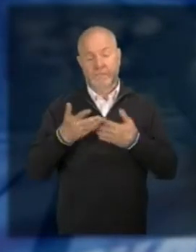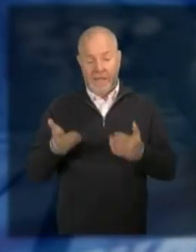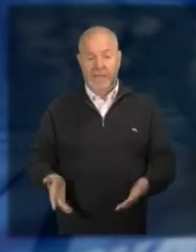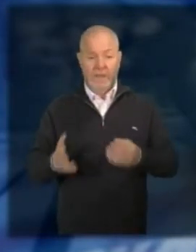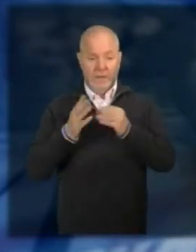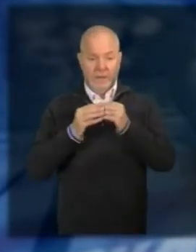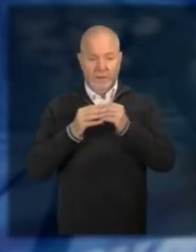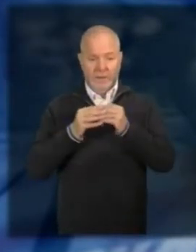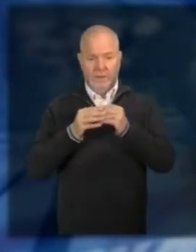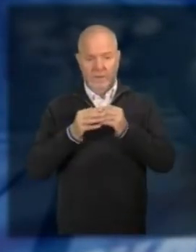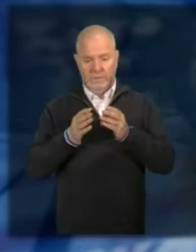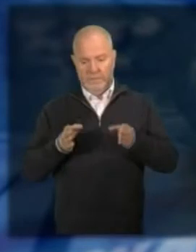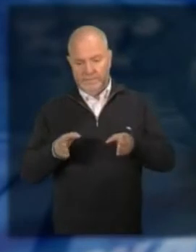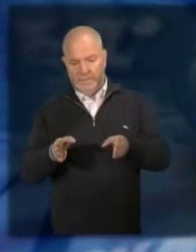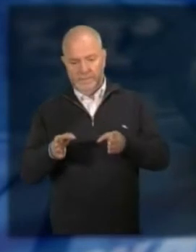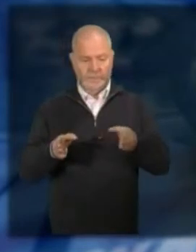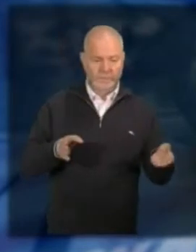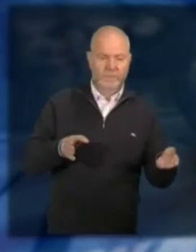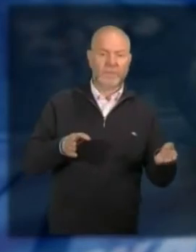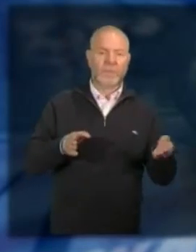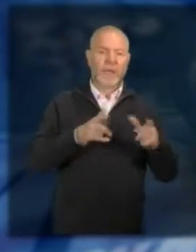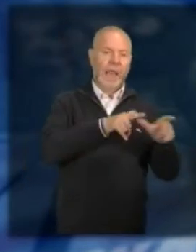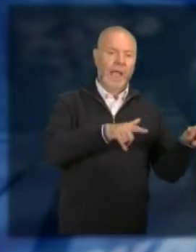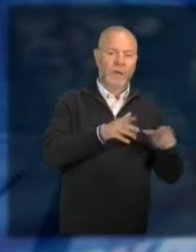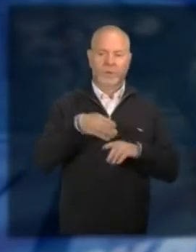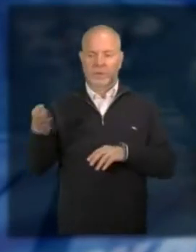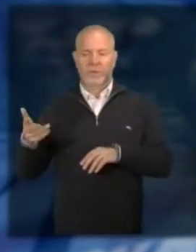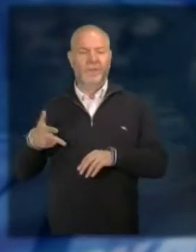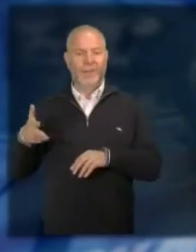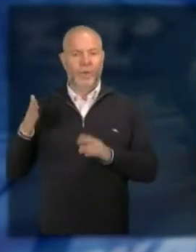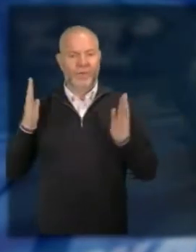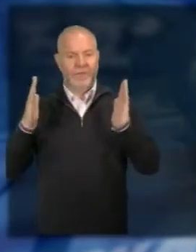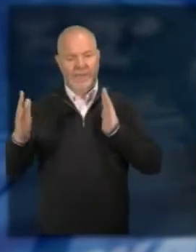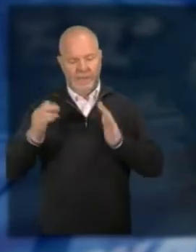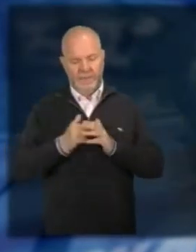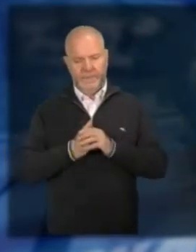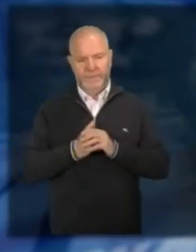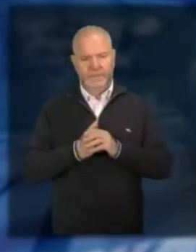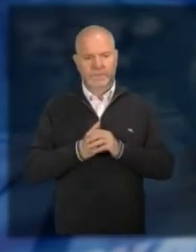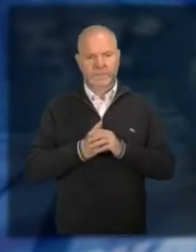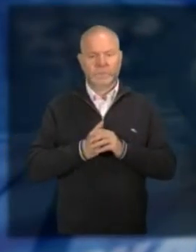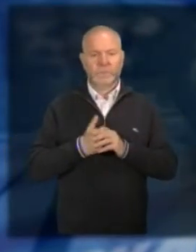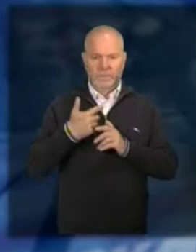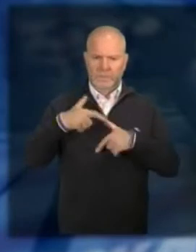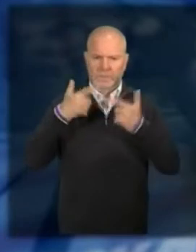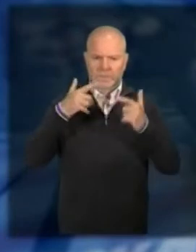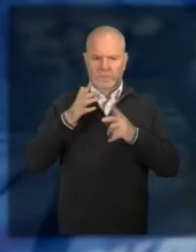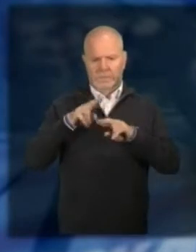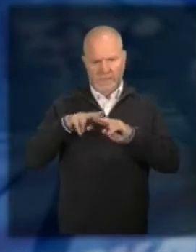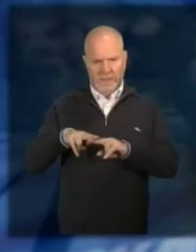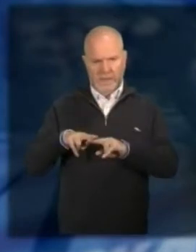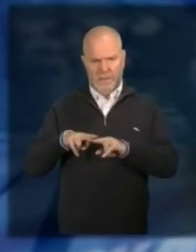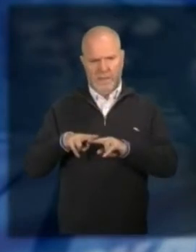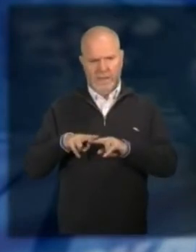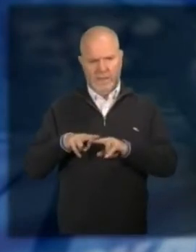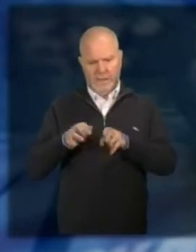i due marciapiedi, come detto, sia lato lago che lato ferrovia. Ampio spazio è stato lasciato alla base degli alberi che fiancheggiano il viale appunto perché